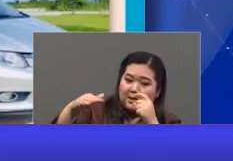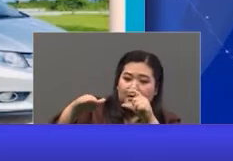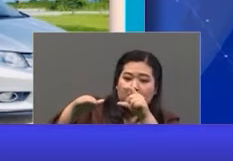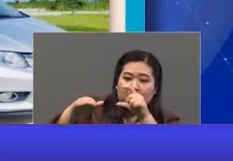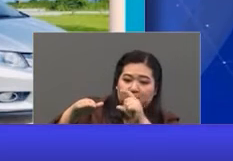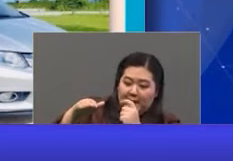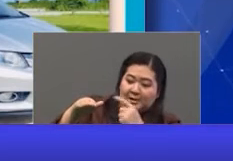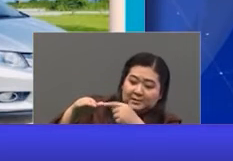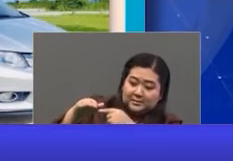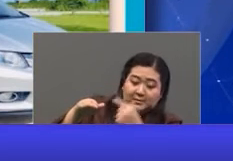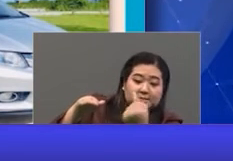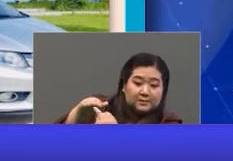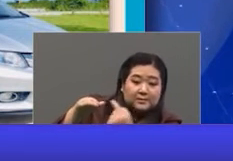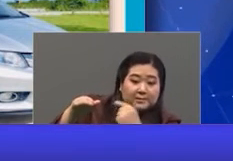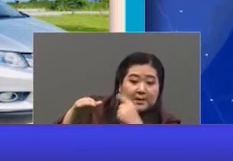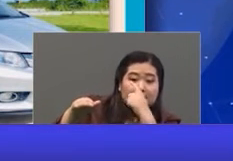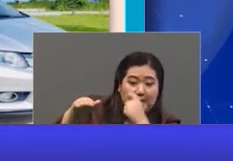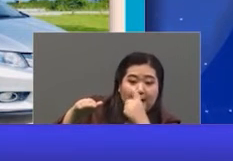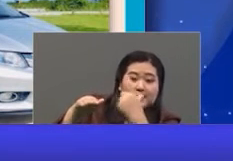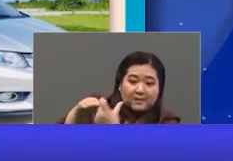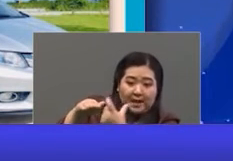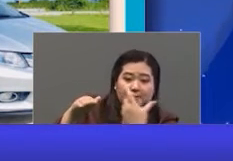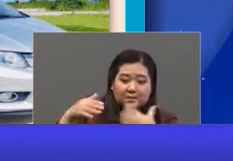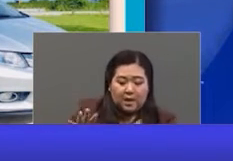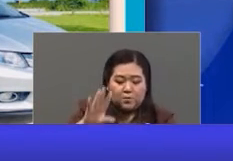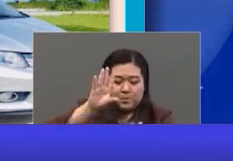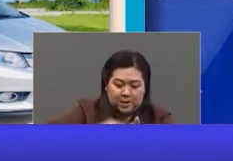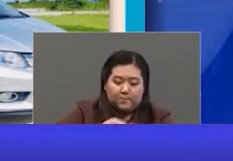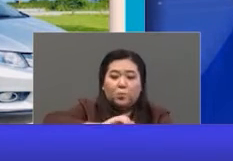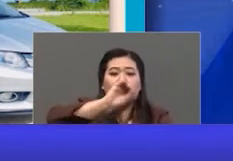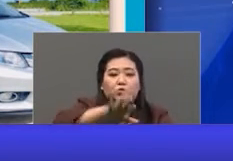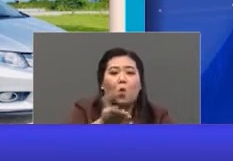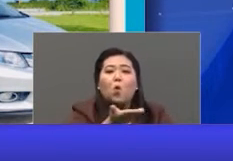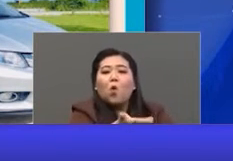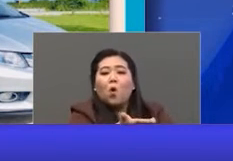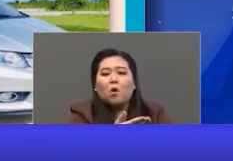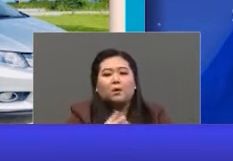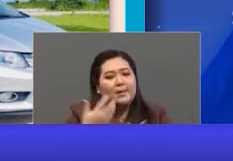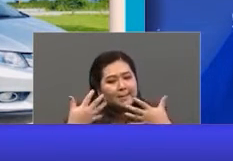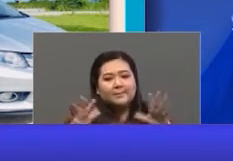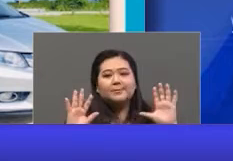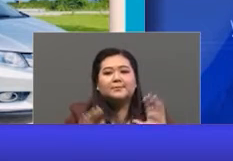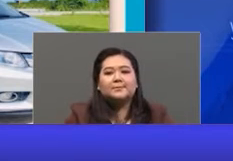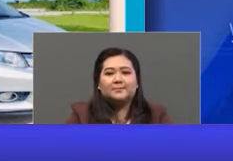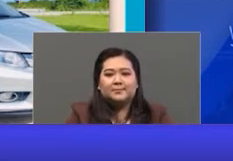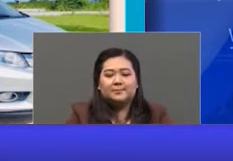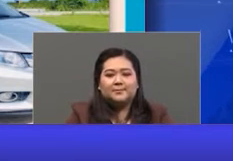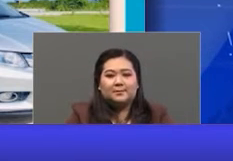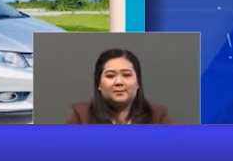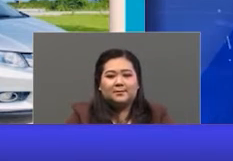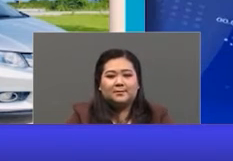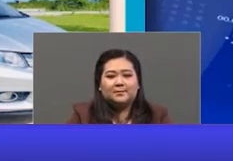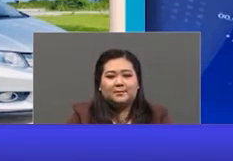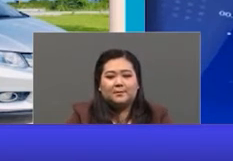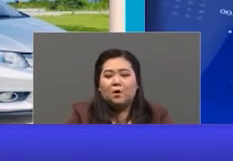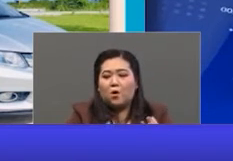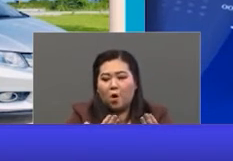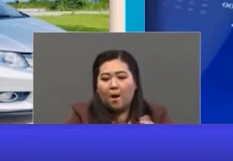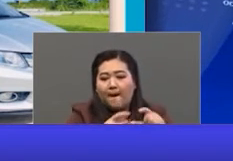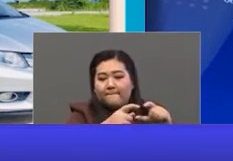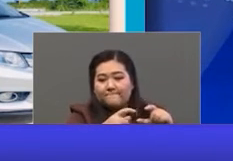งานท่านผู้ฟังนะยังมีเวลาท่านผู้ฟังก็ไม่ต้องตื่นกลัวนะฮะแต่ 2คนนี้เขาเซนทีฟเรื่องรถติด